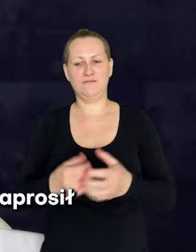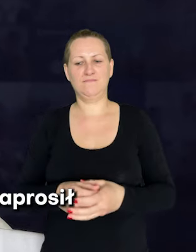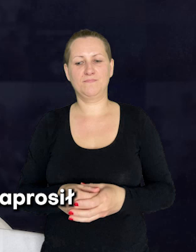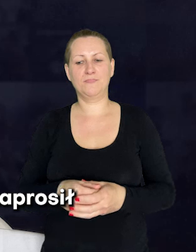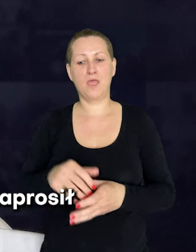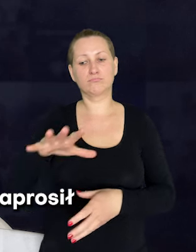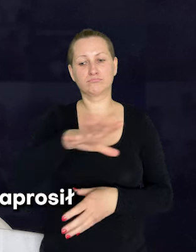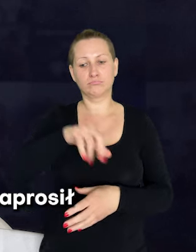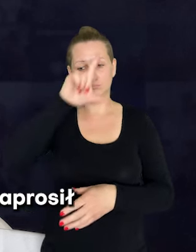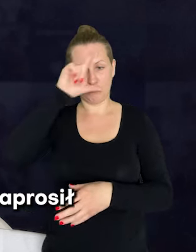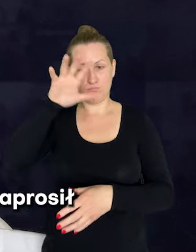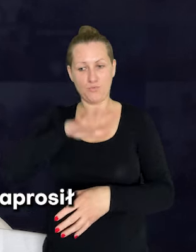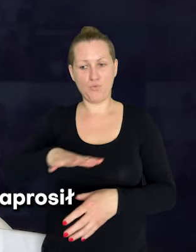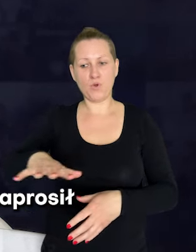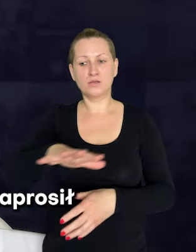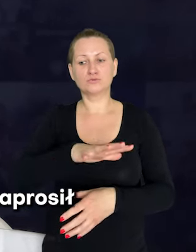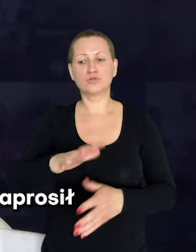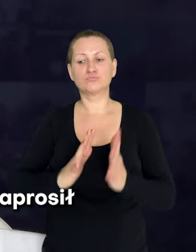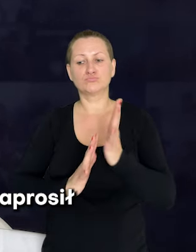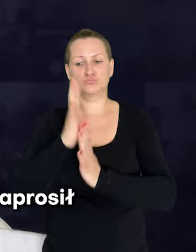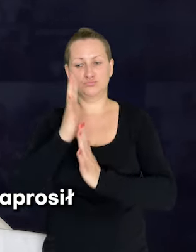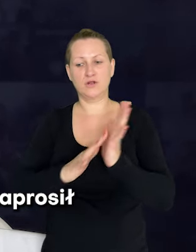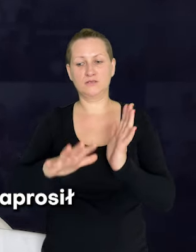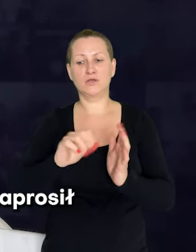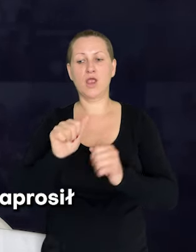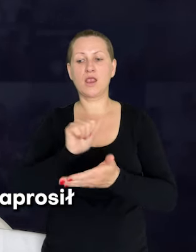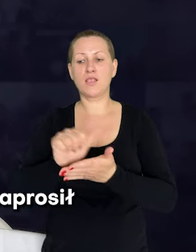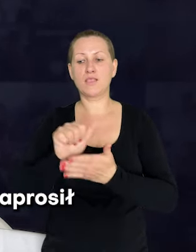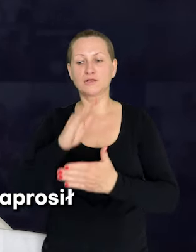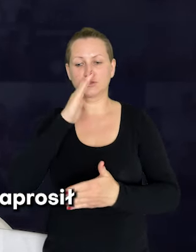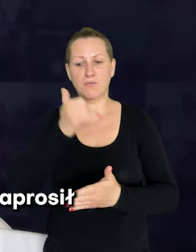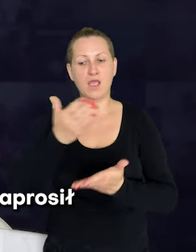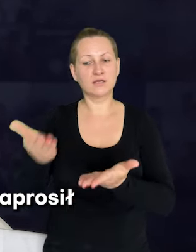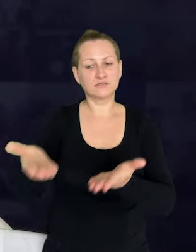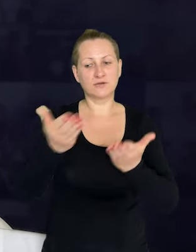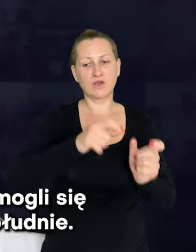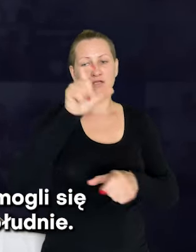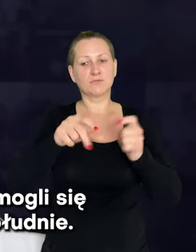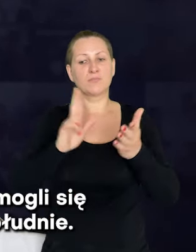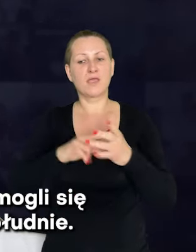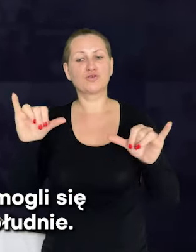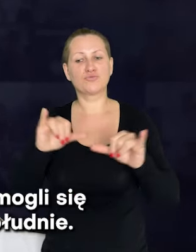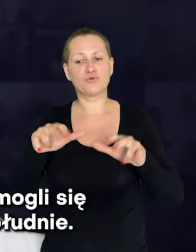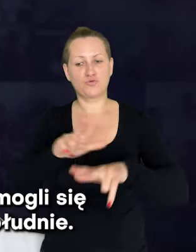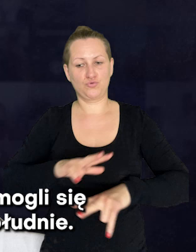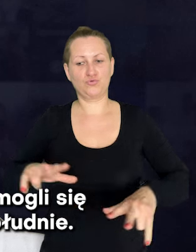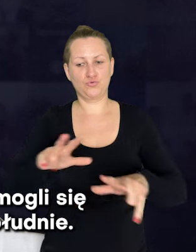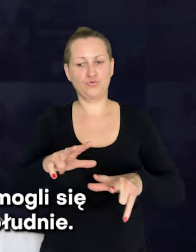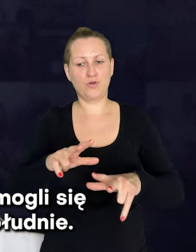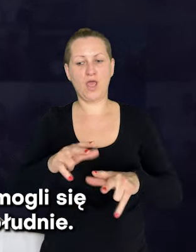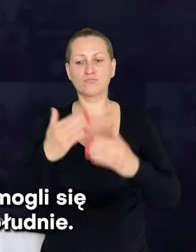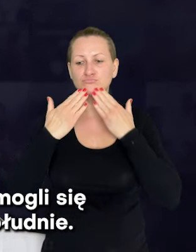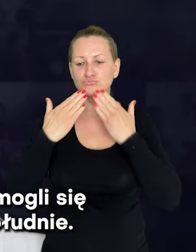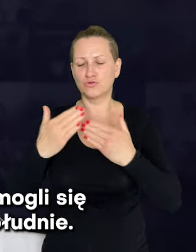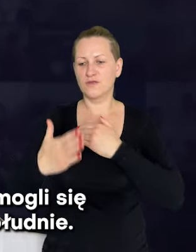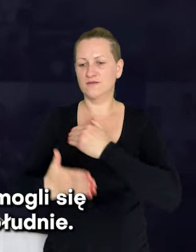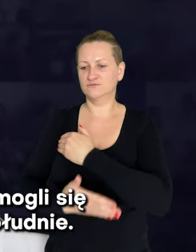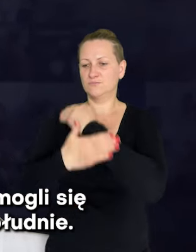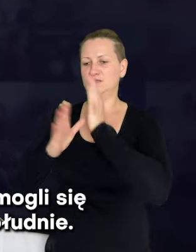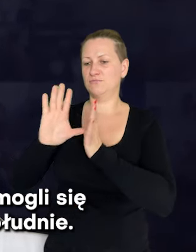Komitet Społeczny Osiedla Przylesie 11 maja zaprosił mieszkańców na rodzinny piknik. Wykorzystując wsparcie z miasta, mieszkańcy mogli